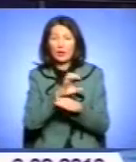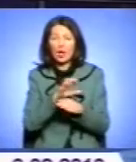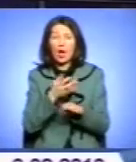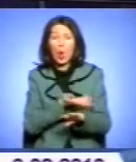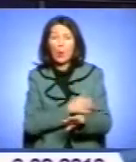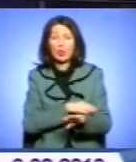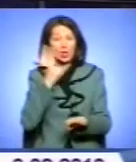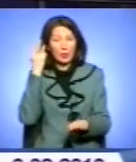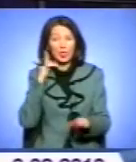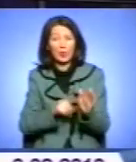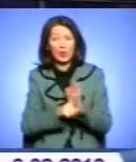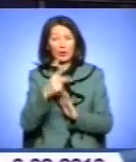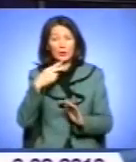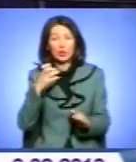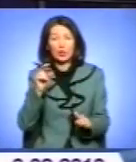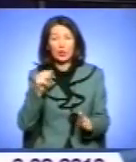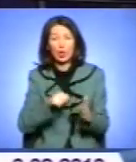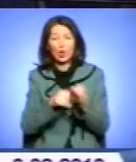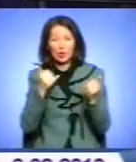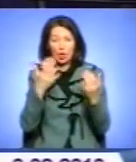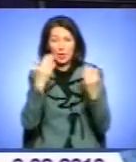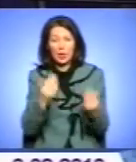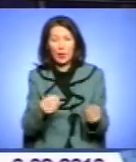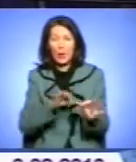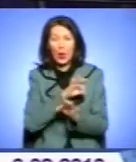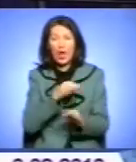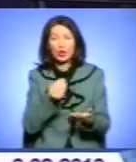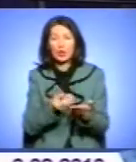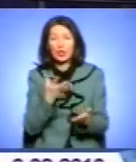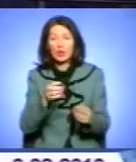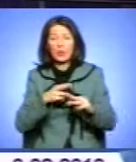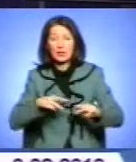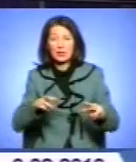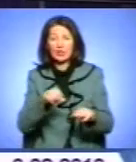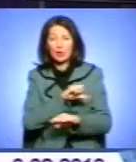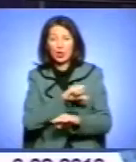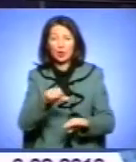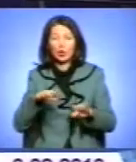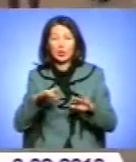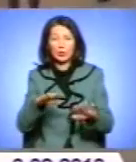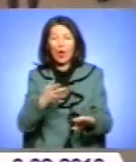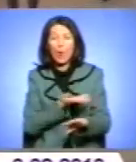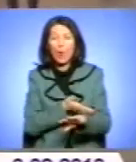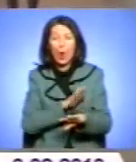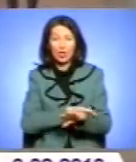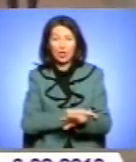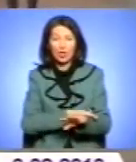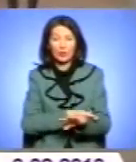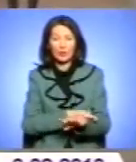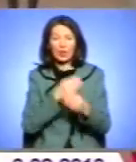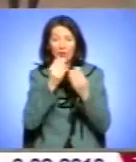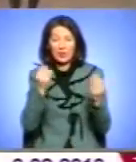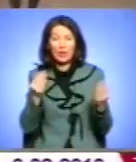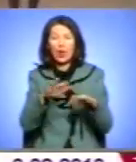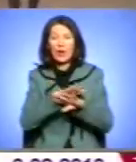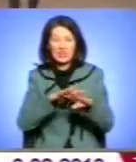ХХ століття і до сучасності. Проект оцінювало Міністерство закордонних справ Польщі. Виставковий